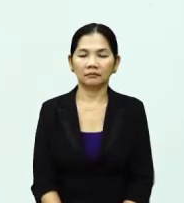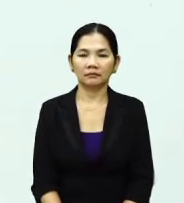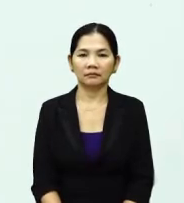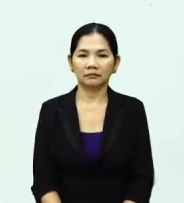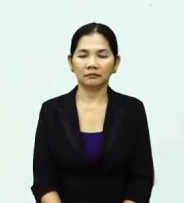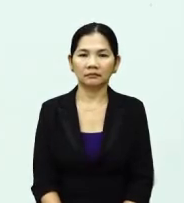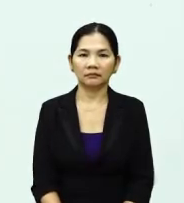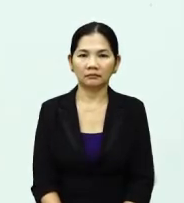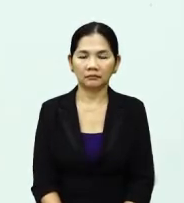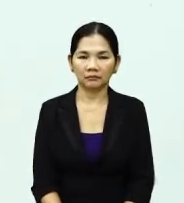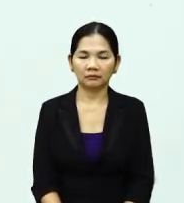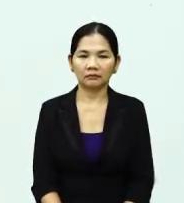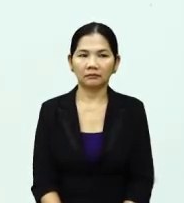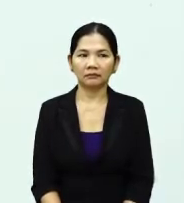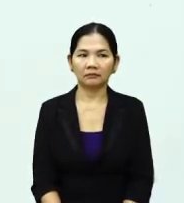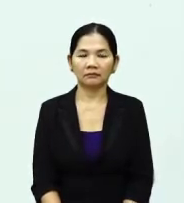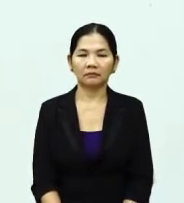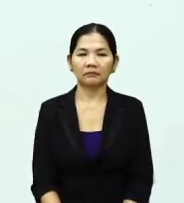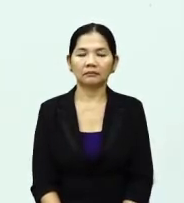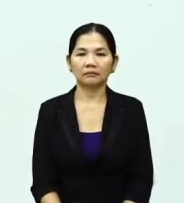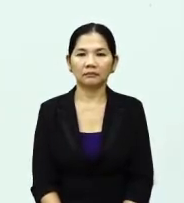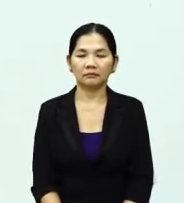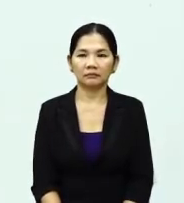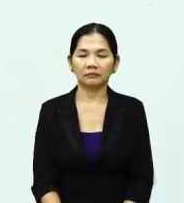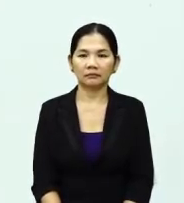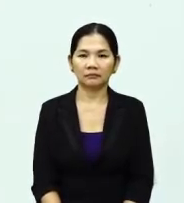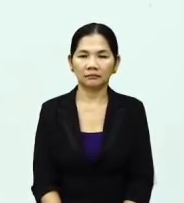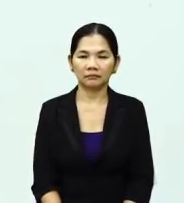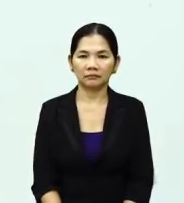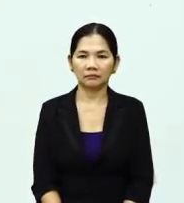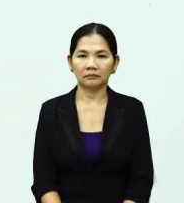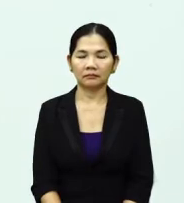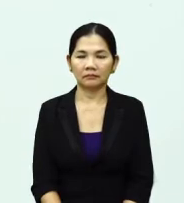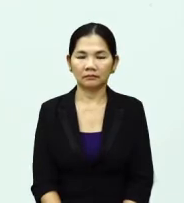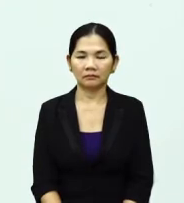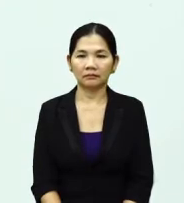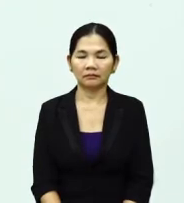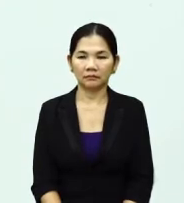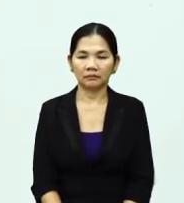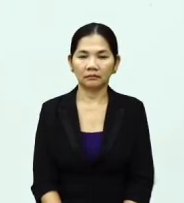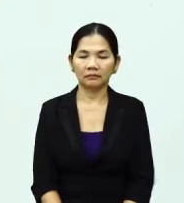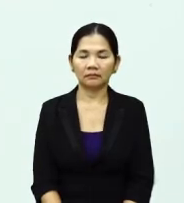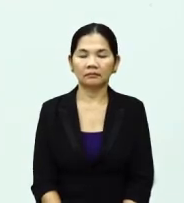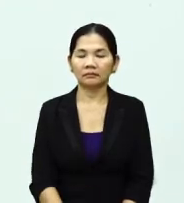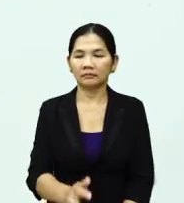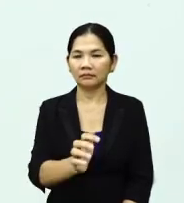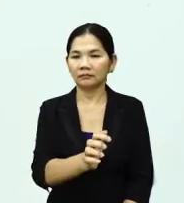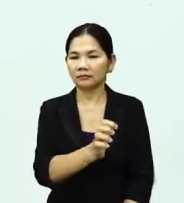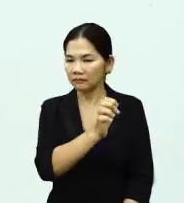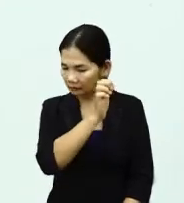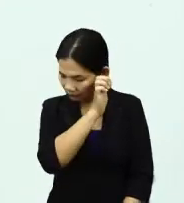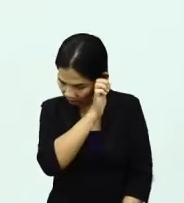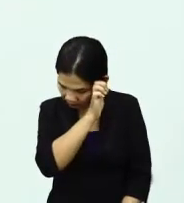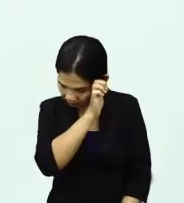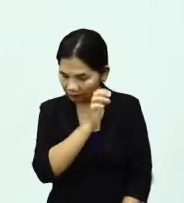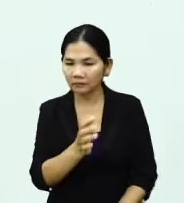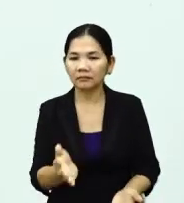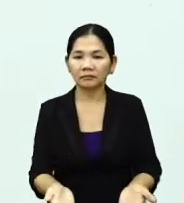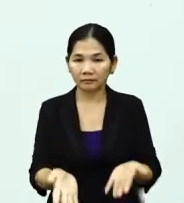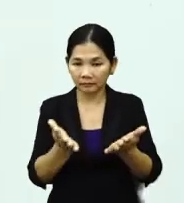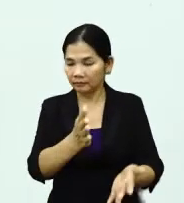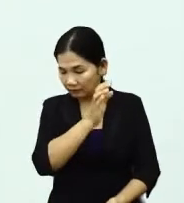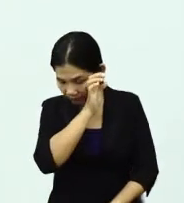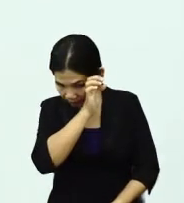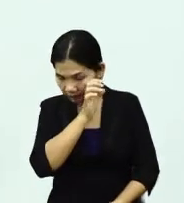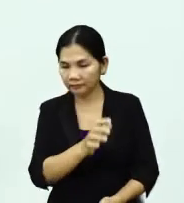Để ta bọt bỏ dưỡng nó. Cảo bí nước trìa. Chà chắc nước trìa nó cứ ấy tới. Chà bị miên màn thiết đây này đôi